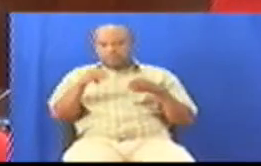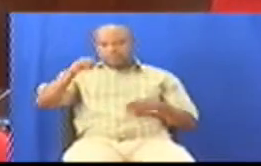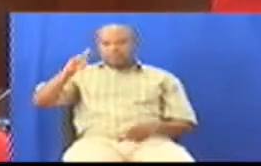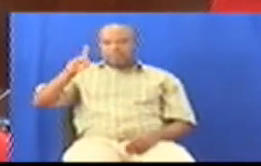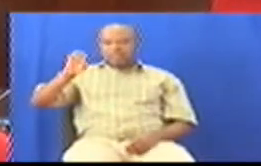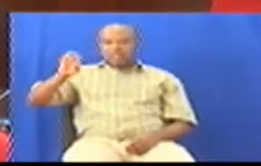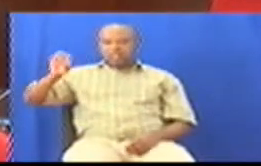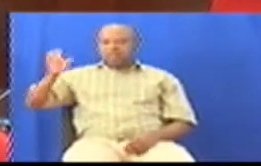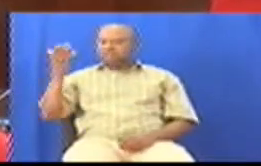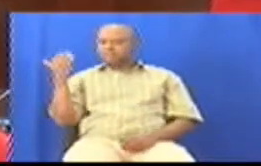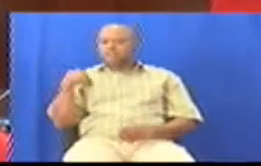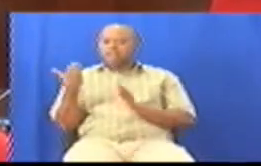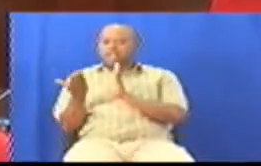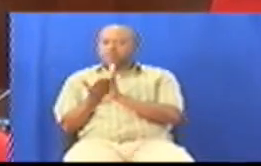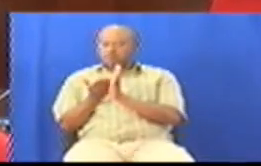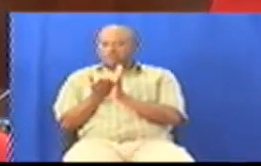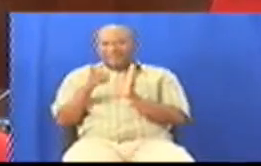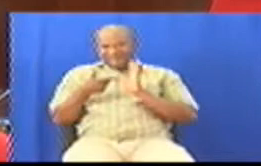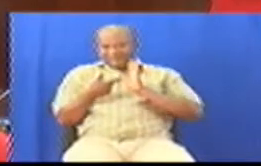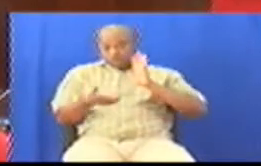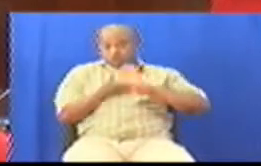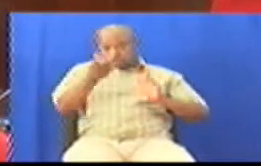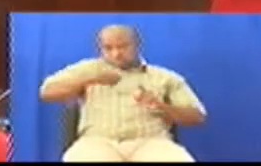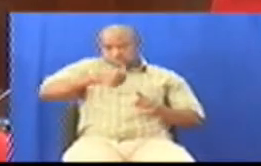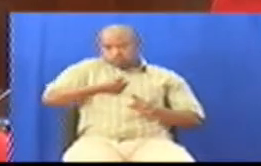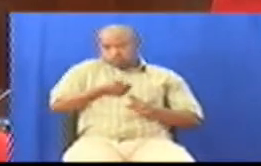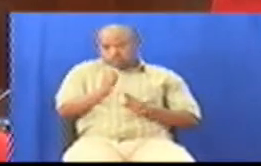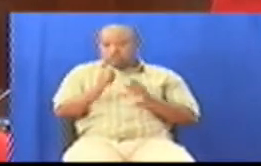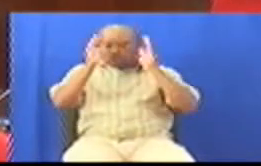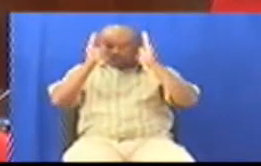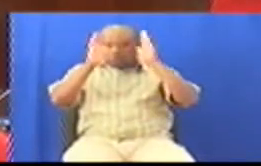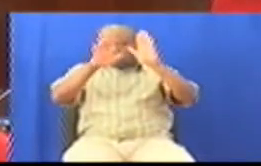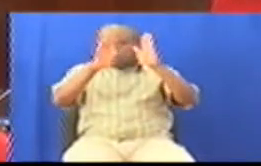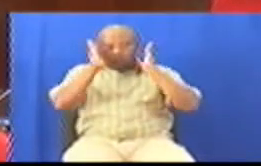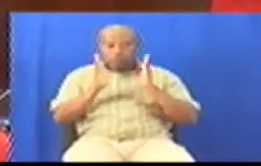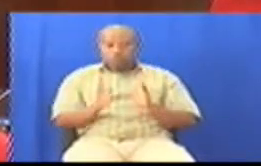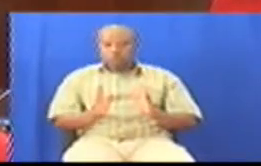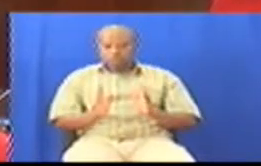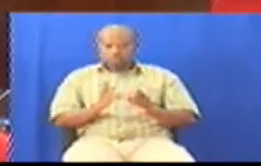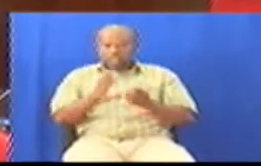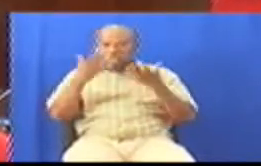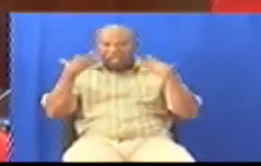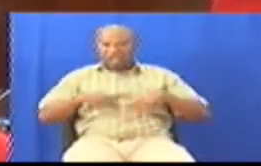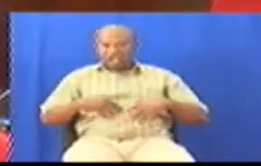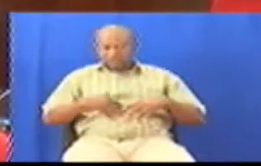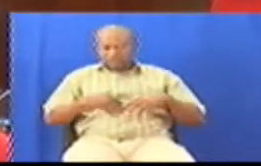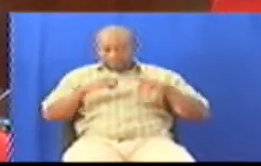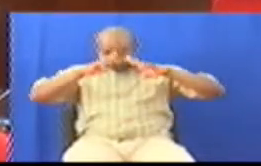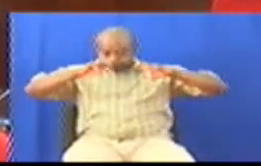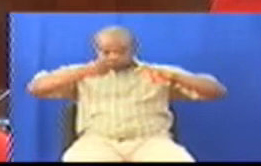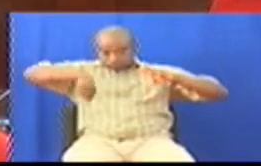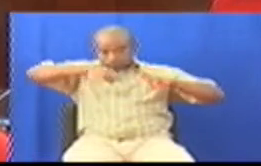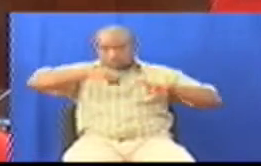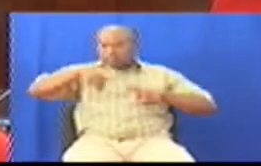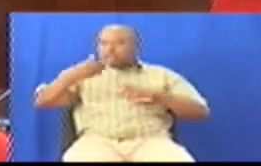Mdee aliomba angalau tuanze na sisi wabunge tuangalie afya zetu sisi ambao tunawakilisha wananchi, tuone hali halisi alafu twende